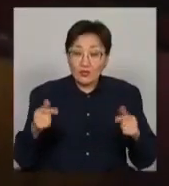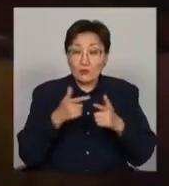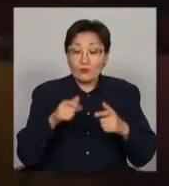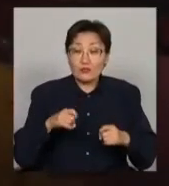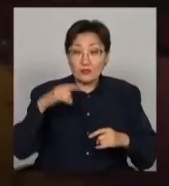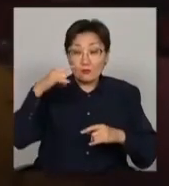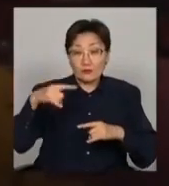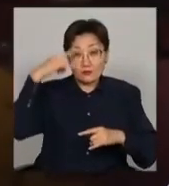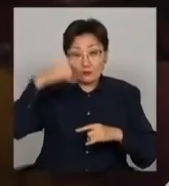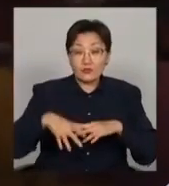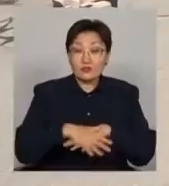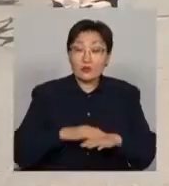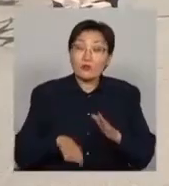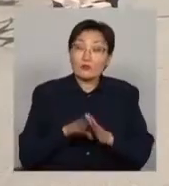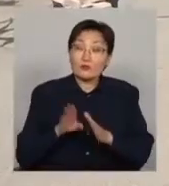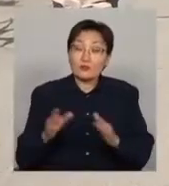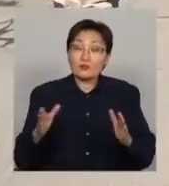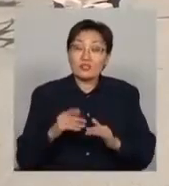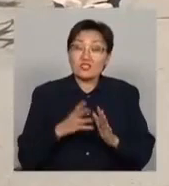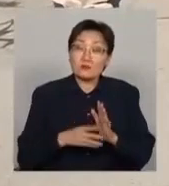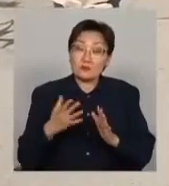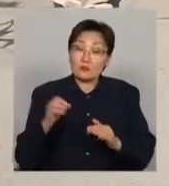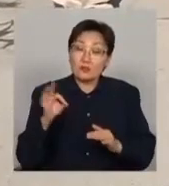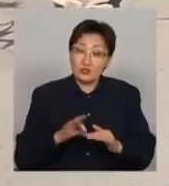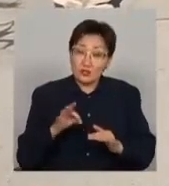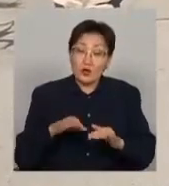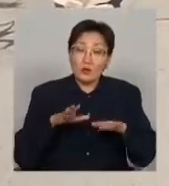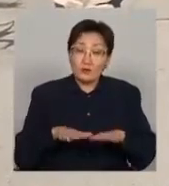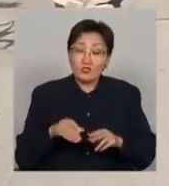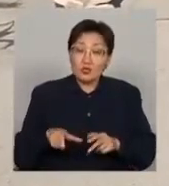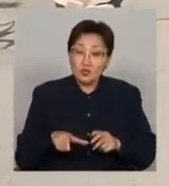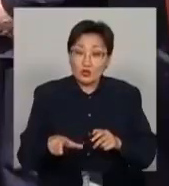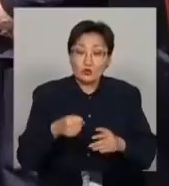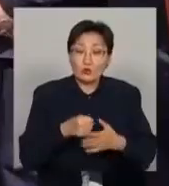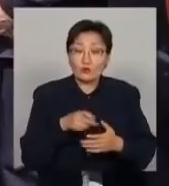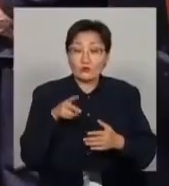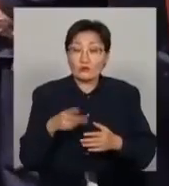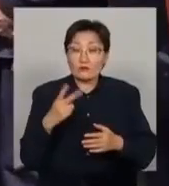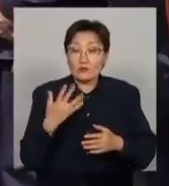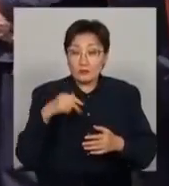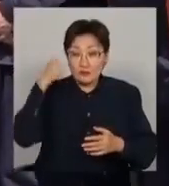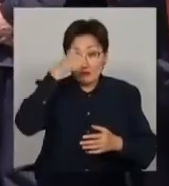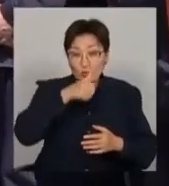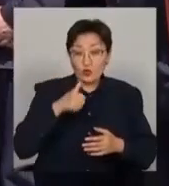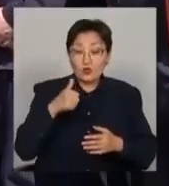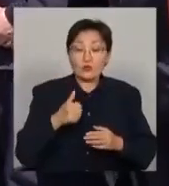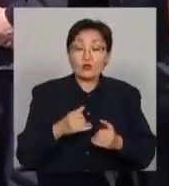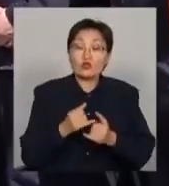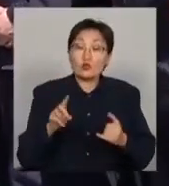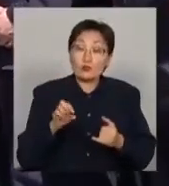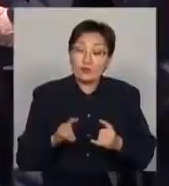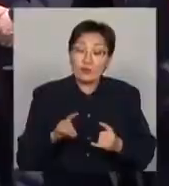Казахстана президент поручил улучшить не менее 95% местных дорог до 2025 года. Для того,